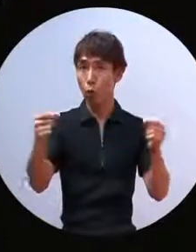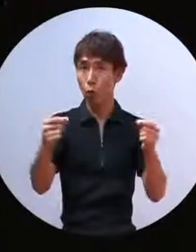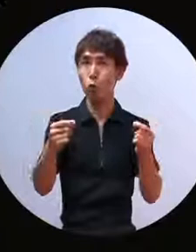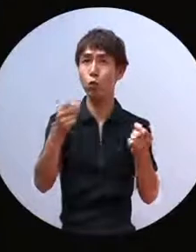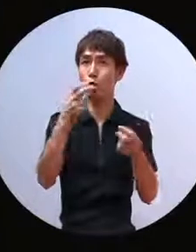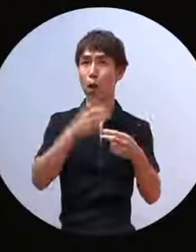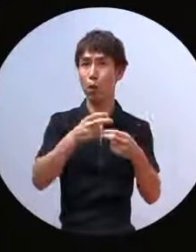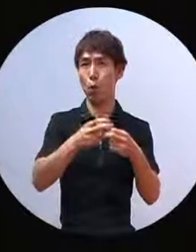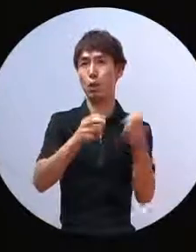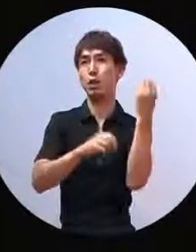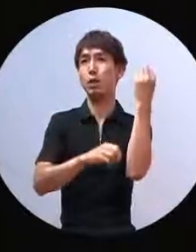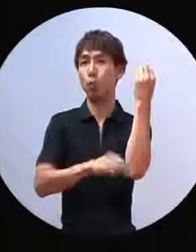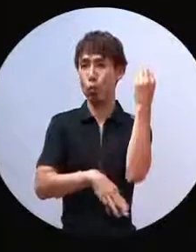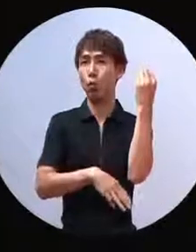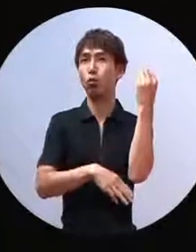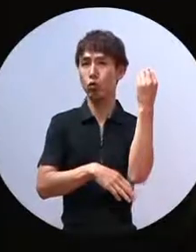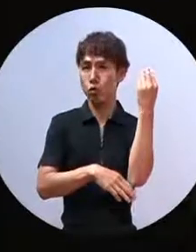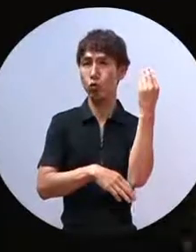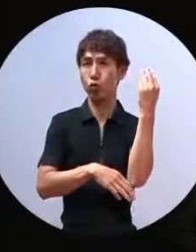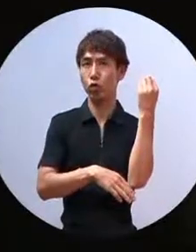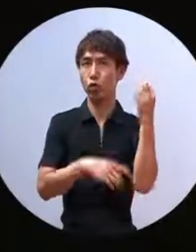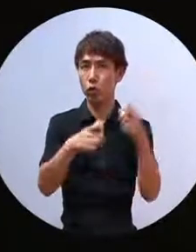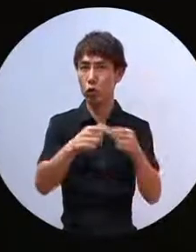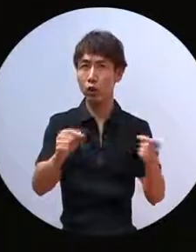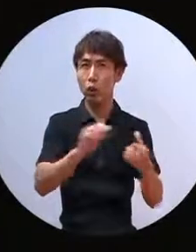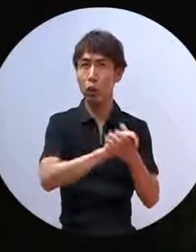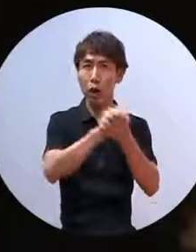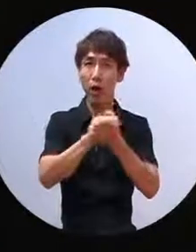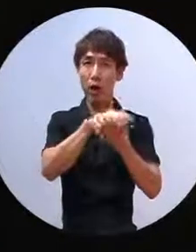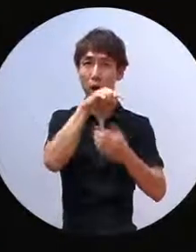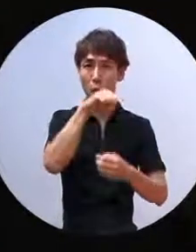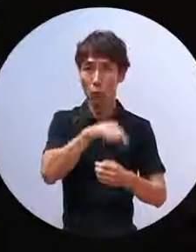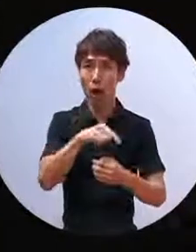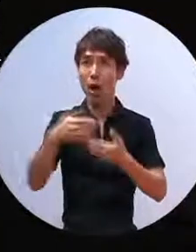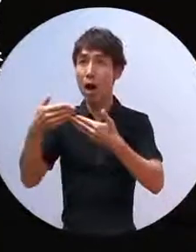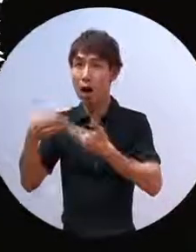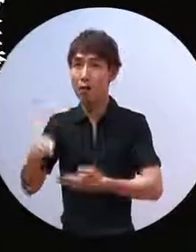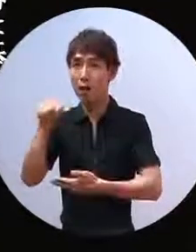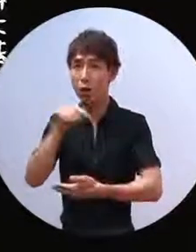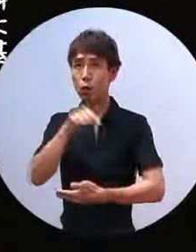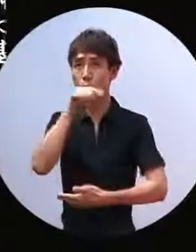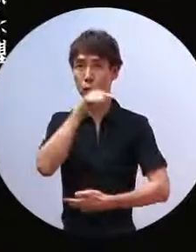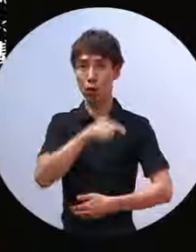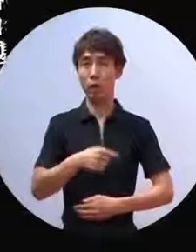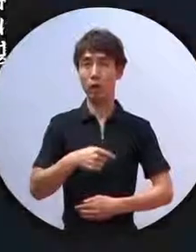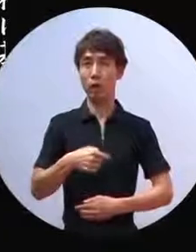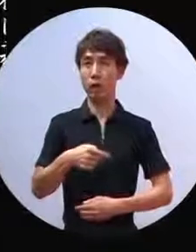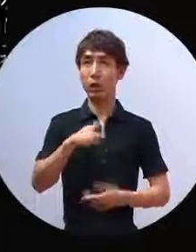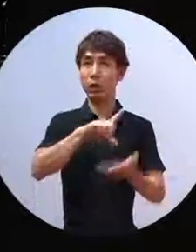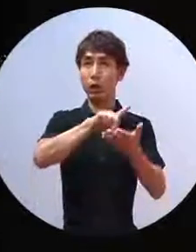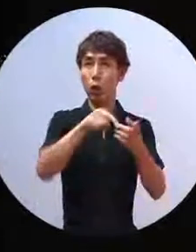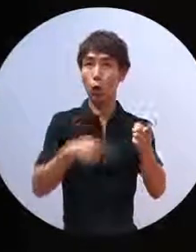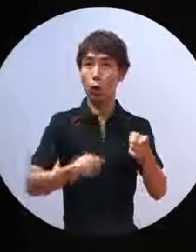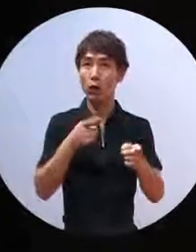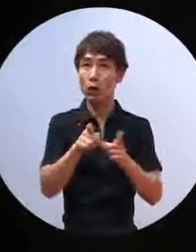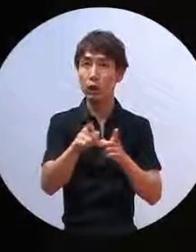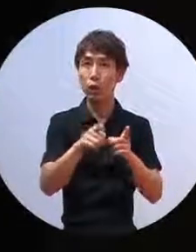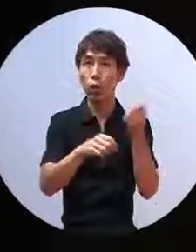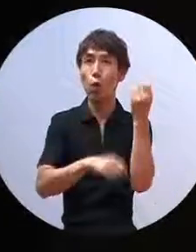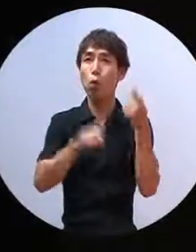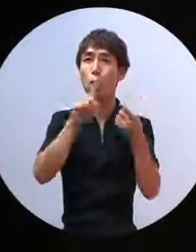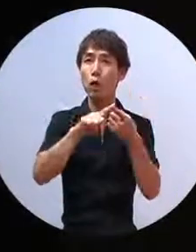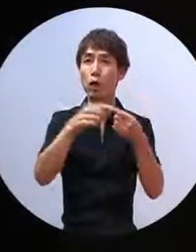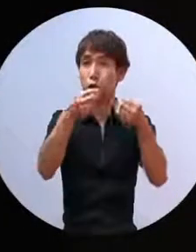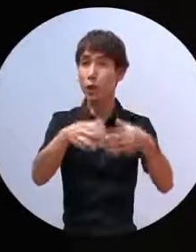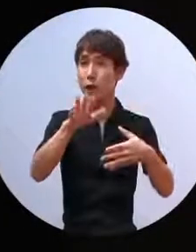く国の平和と安全こそが地方自治の根本的条件であることに